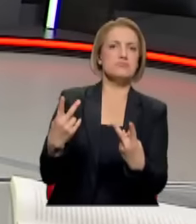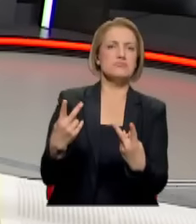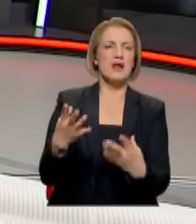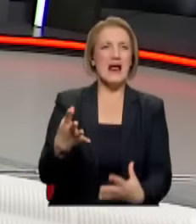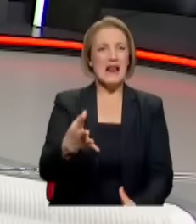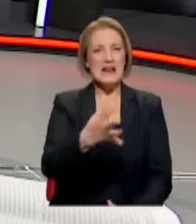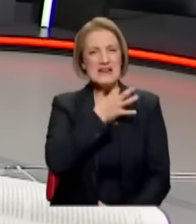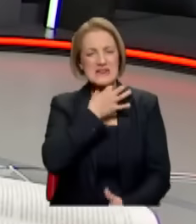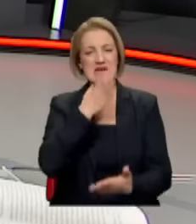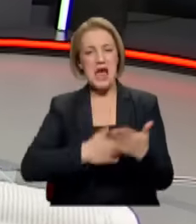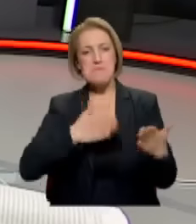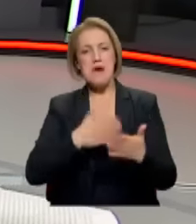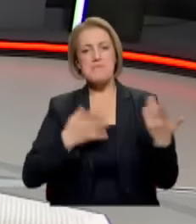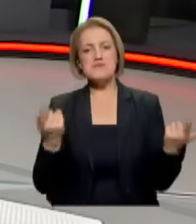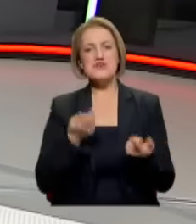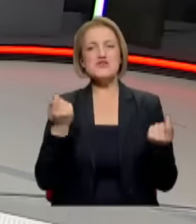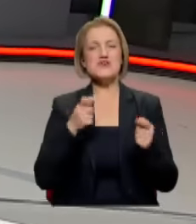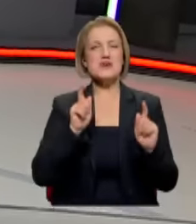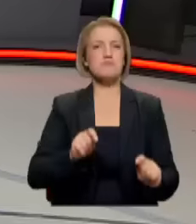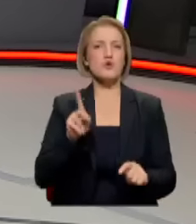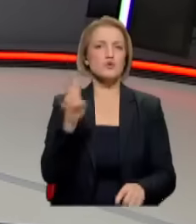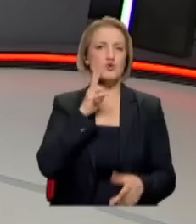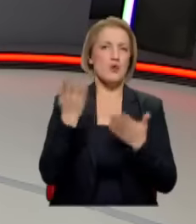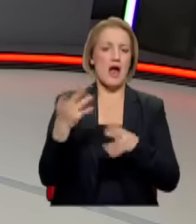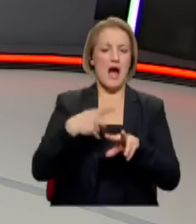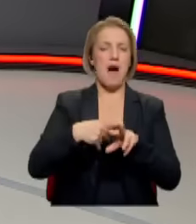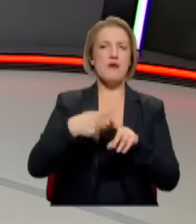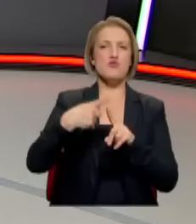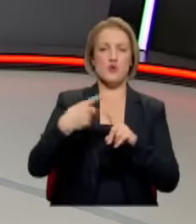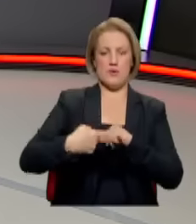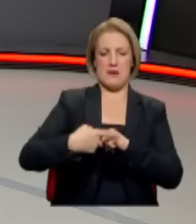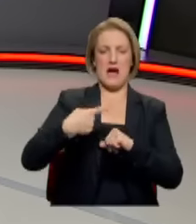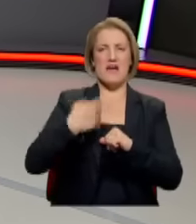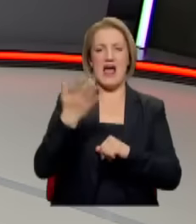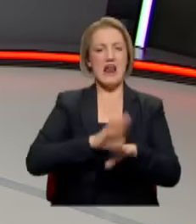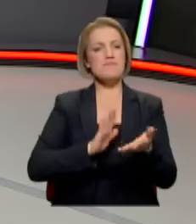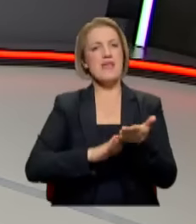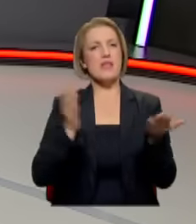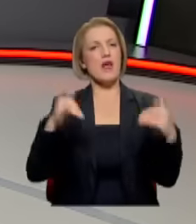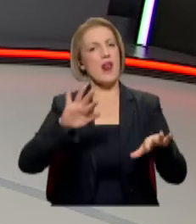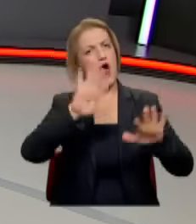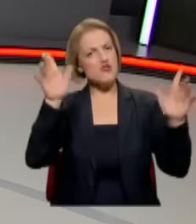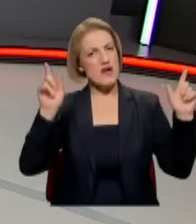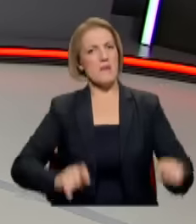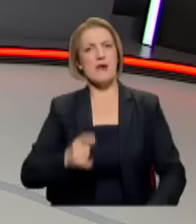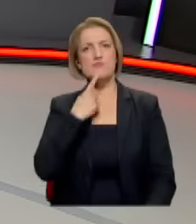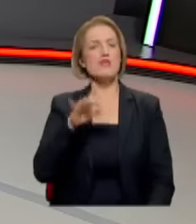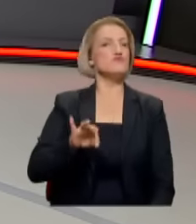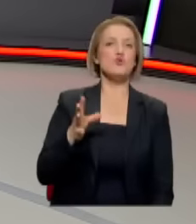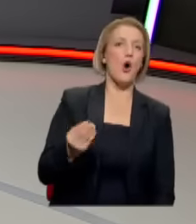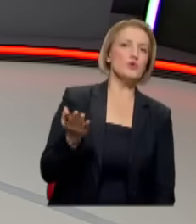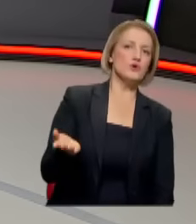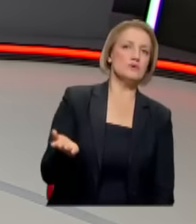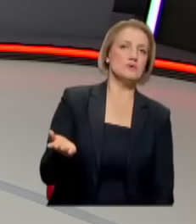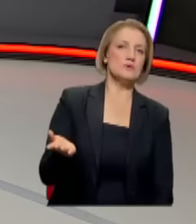çaresizlikte yarım yamalak girişimler böyle neticelenir işte Ahmet Türk Geçen hafta elimden gelen her şeyi yaparım diyordu O ne oldu